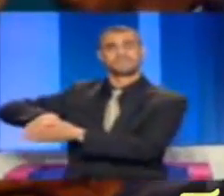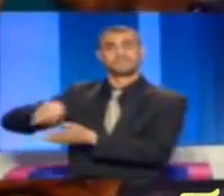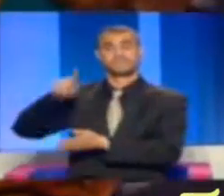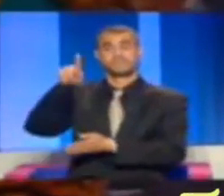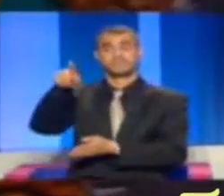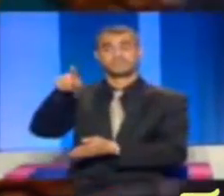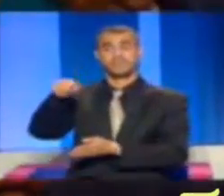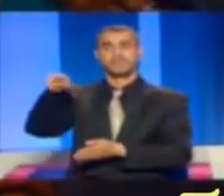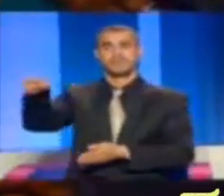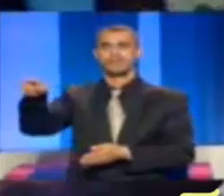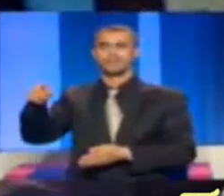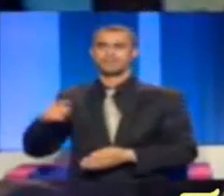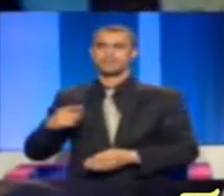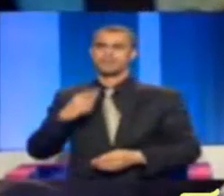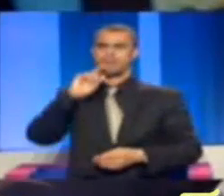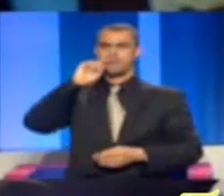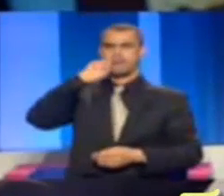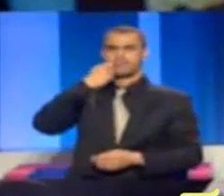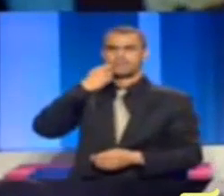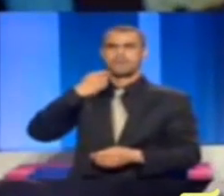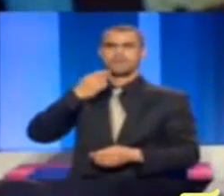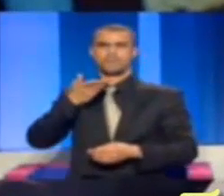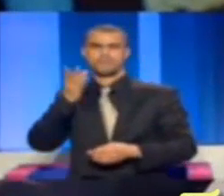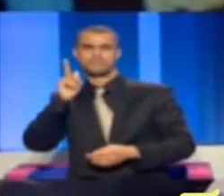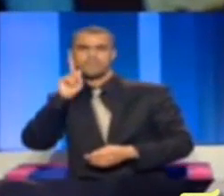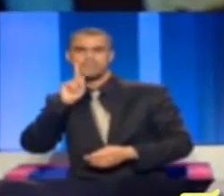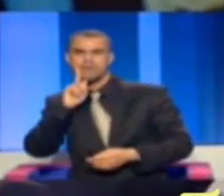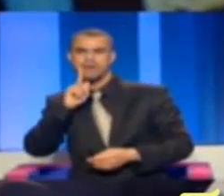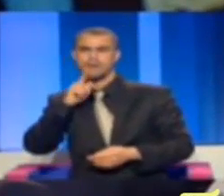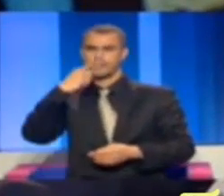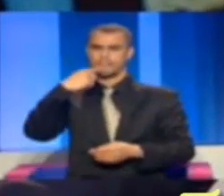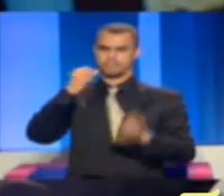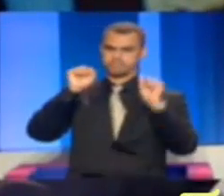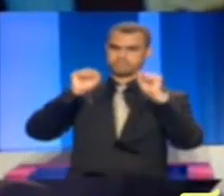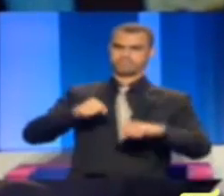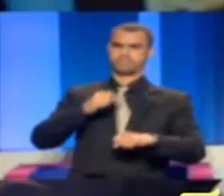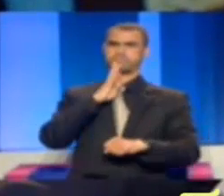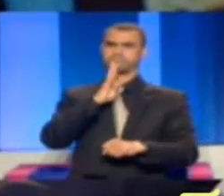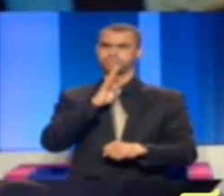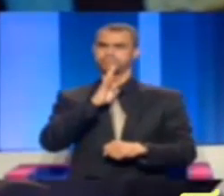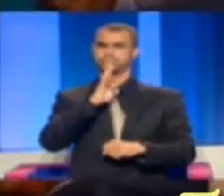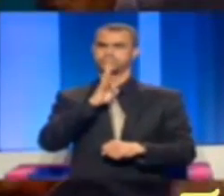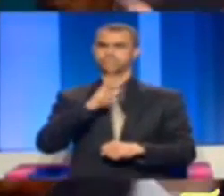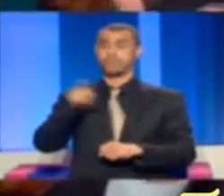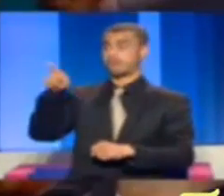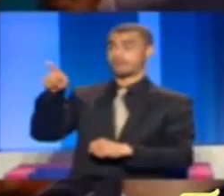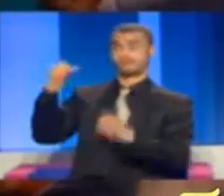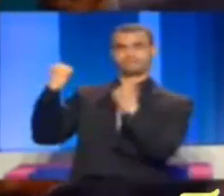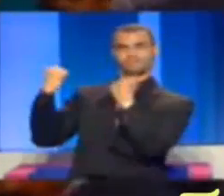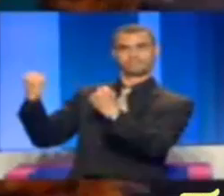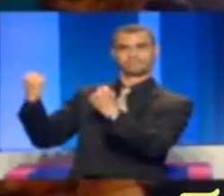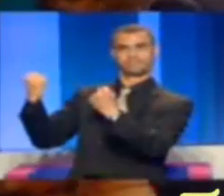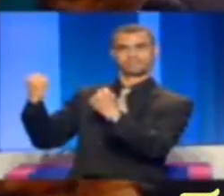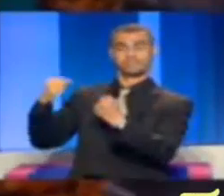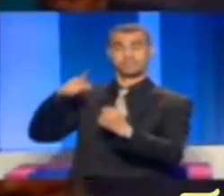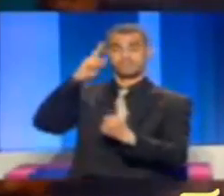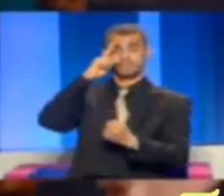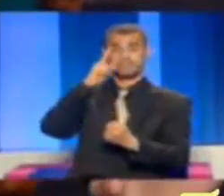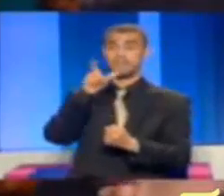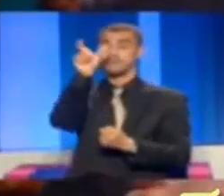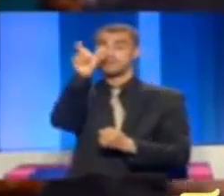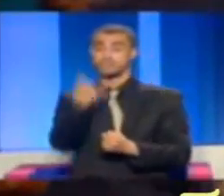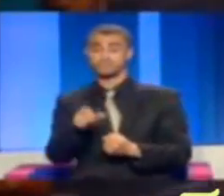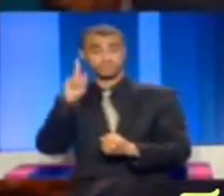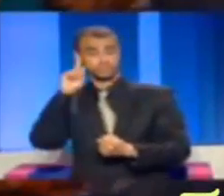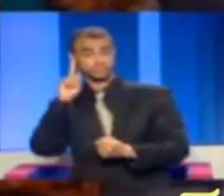ولكن ذلك الذي يتكلم هو اللي تكون عنده الأهمية وعنده هذا. هاد الناس بدعوى أنهم لا يتكلمون ولا يستمعون